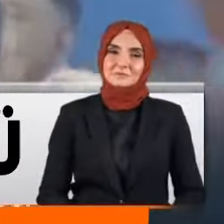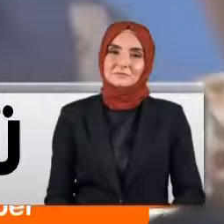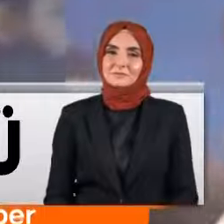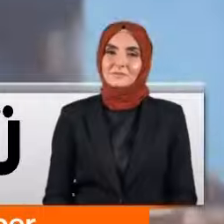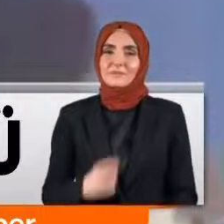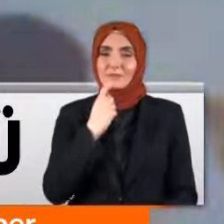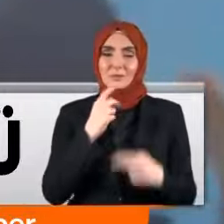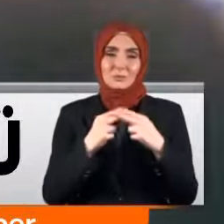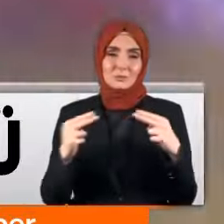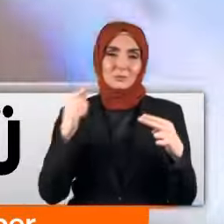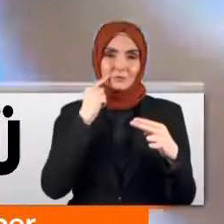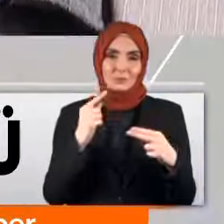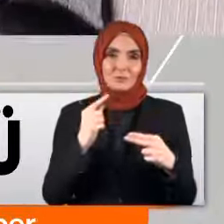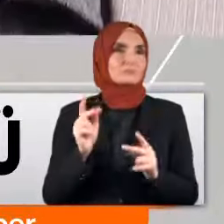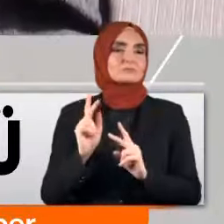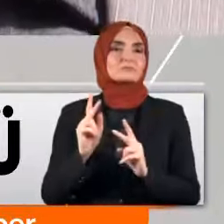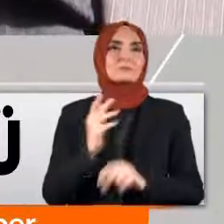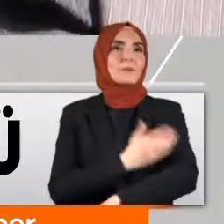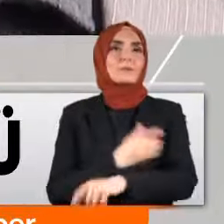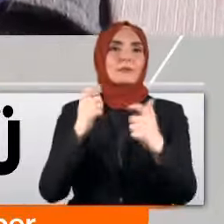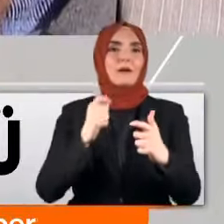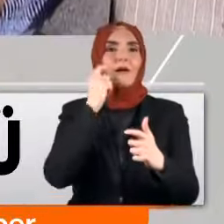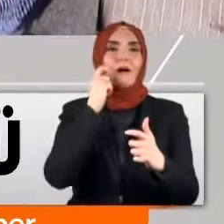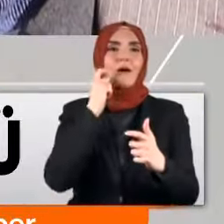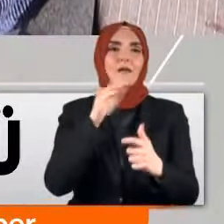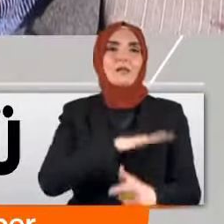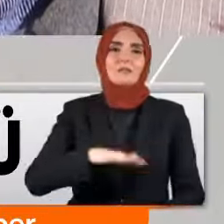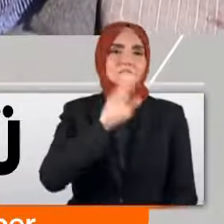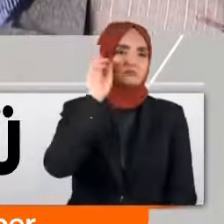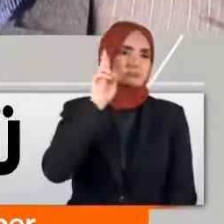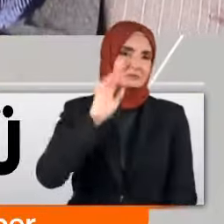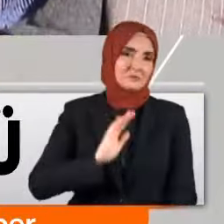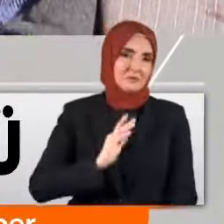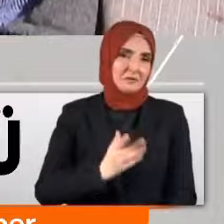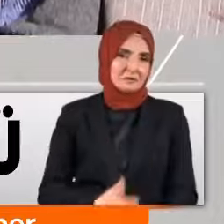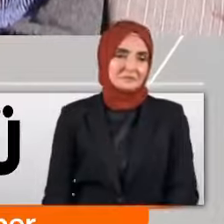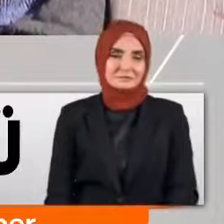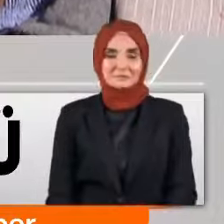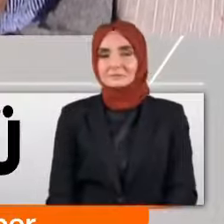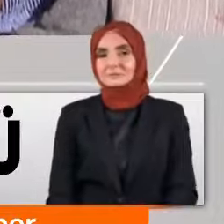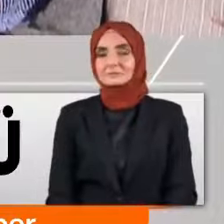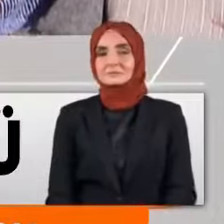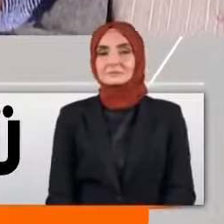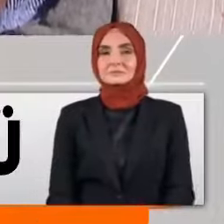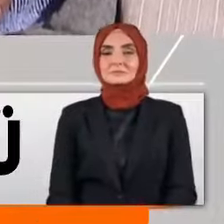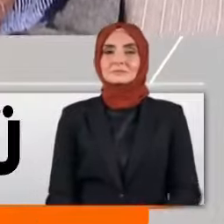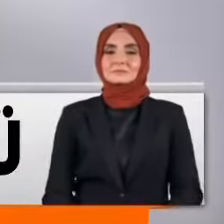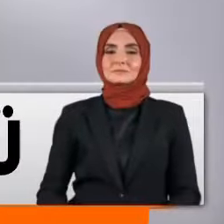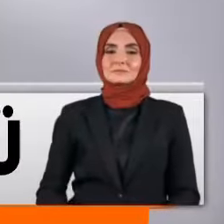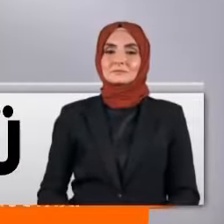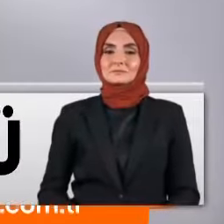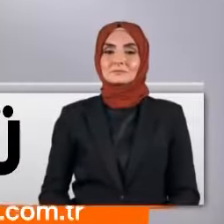Yıllardır Ankara türküsü olduğu düşünüldü. Ankara mı sahip çıktı buraya önceden? Bir sanatçı söyledi. O da tabii kabul etti şimdi. Bu buraya